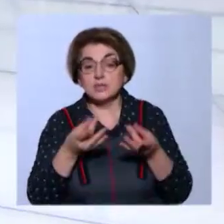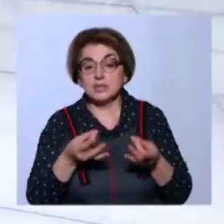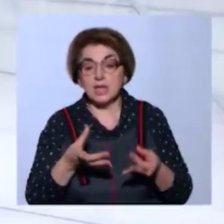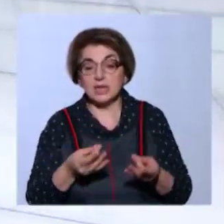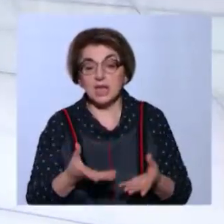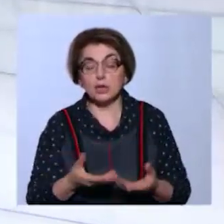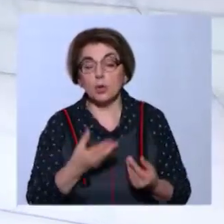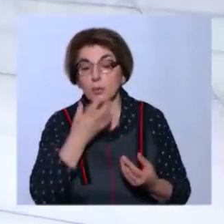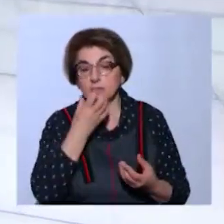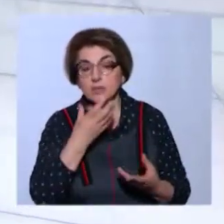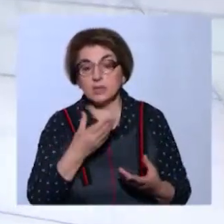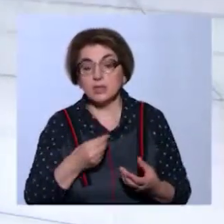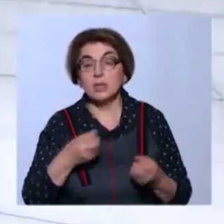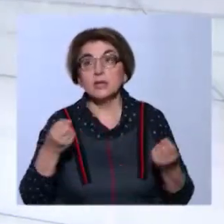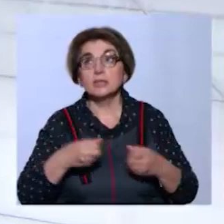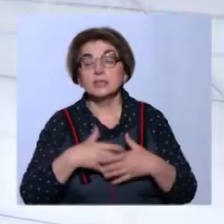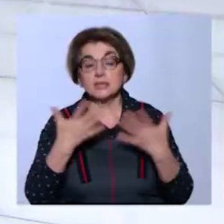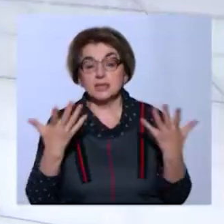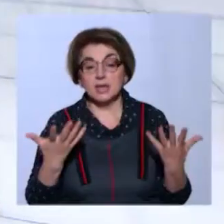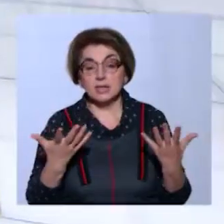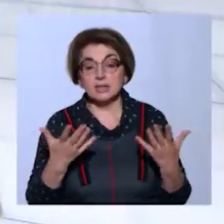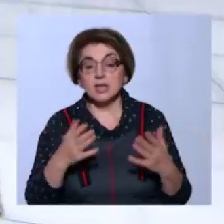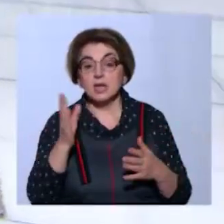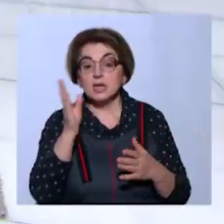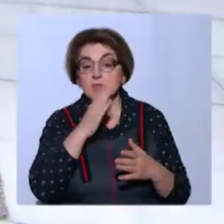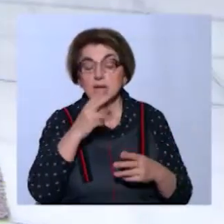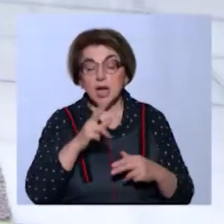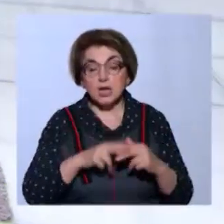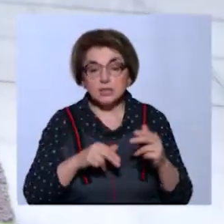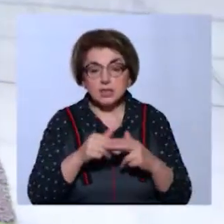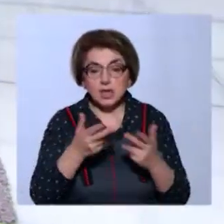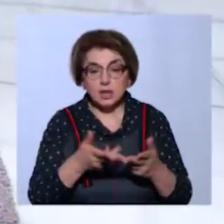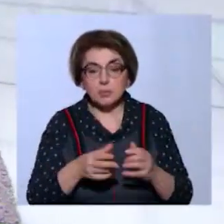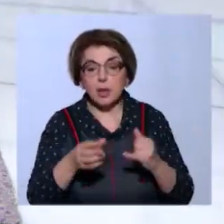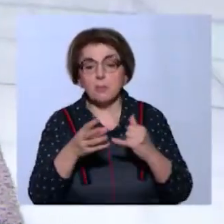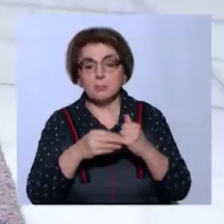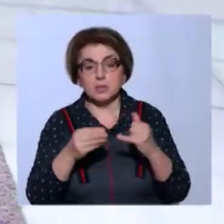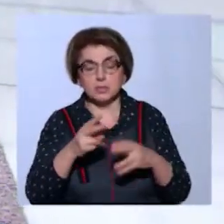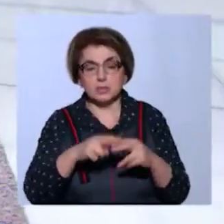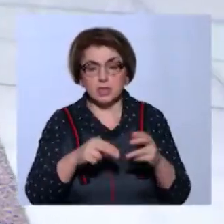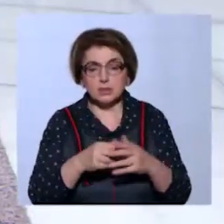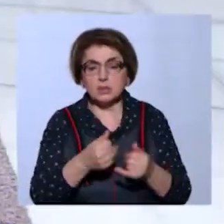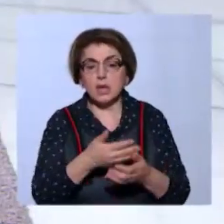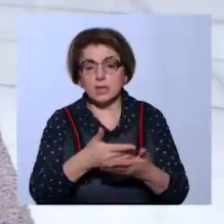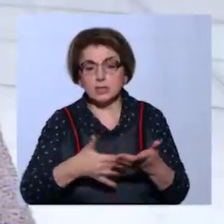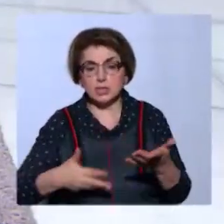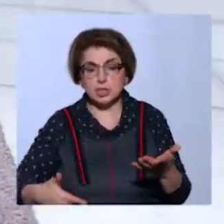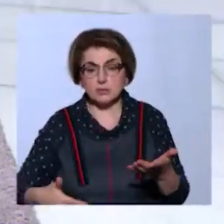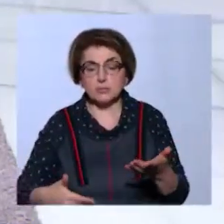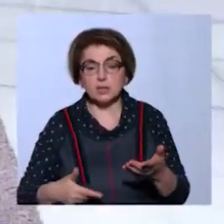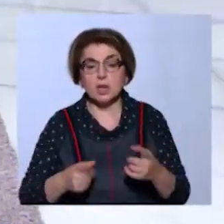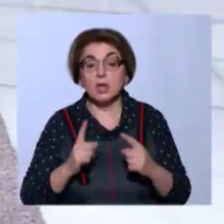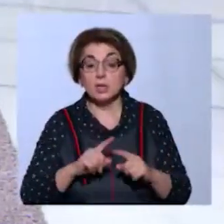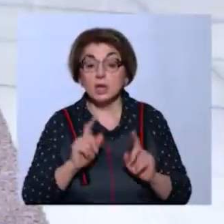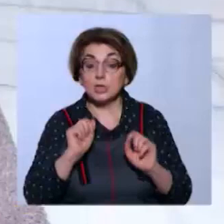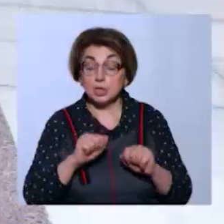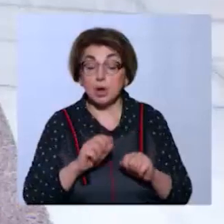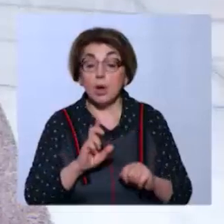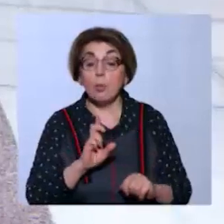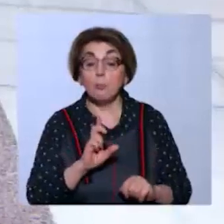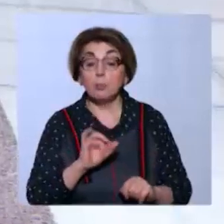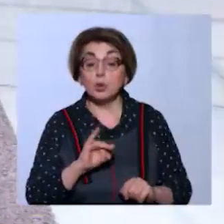ტენიანობა, სინათლე, წყლის შედგენილობა, ნიადაგის შედგენილობა და ასე შემდეგ. რაც შეეხება